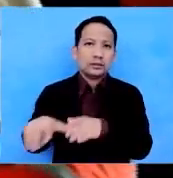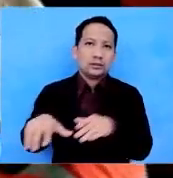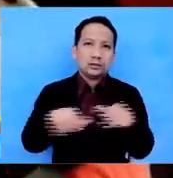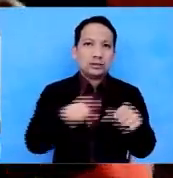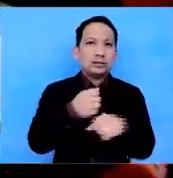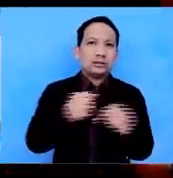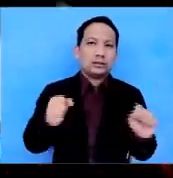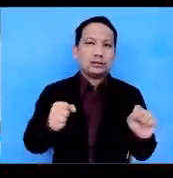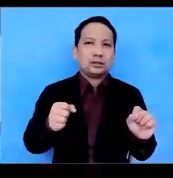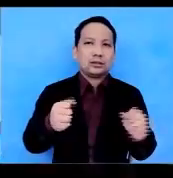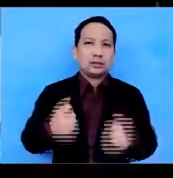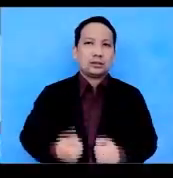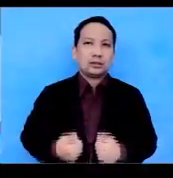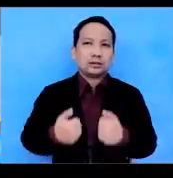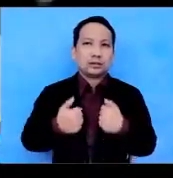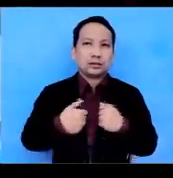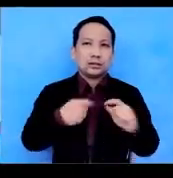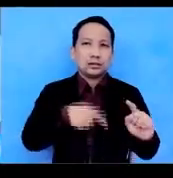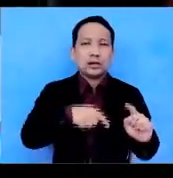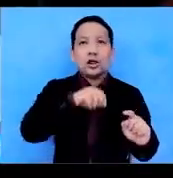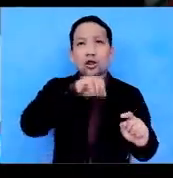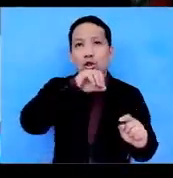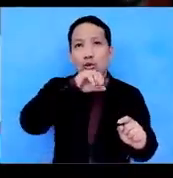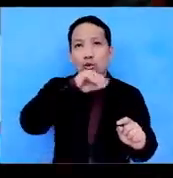ang survivor na isang lola.